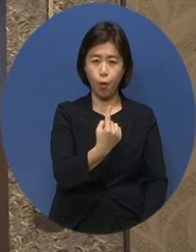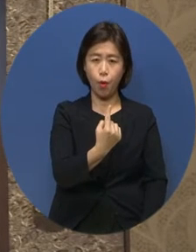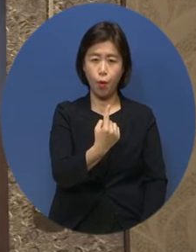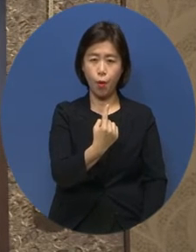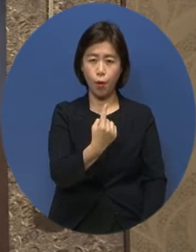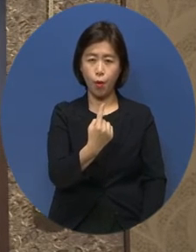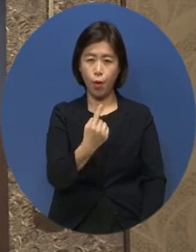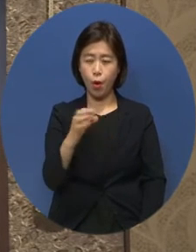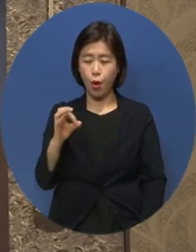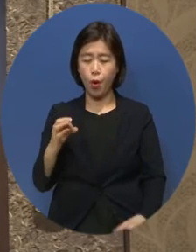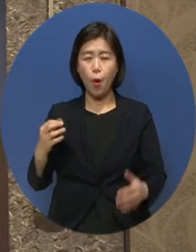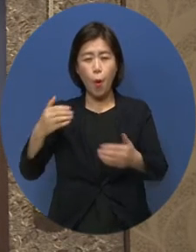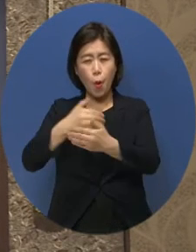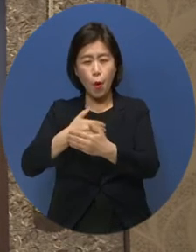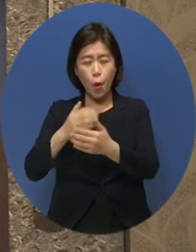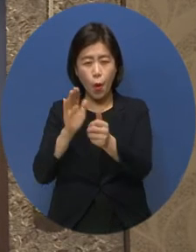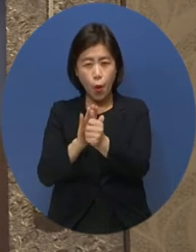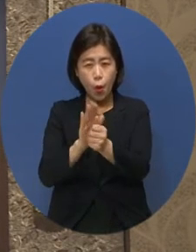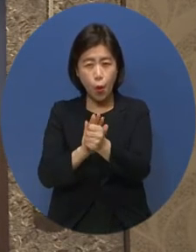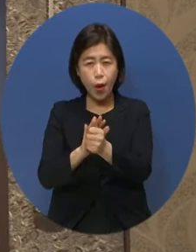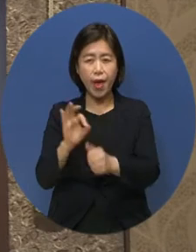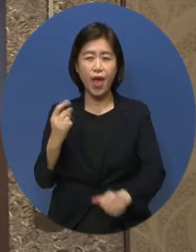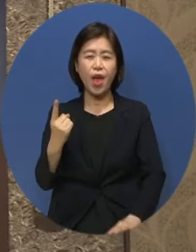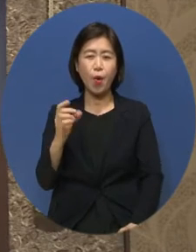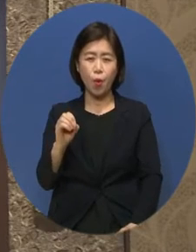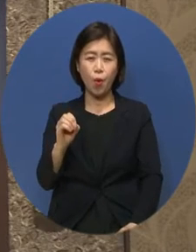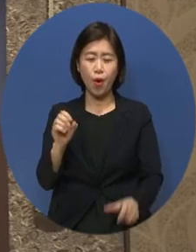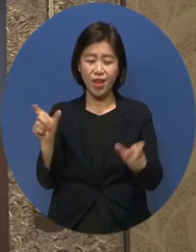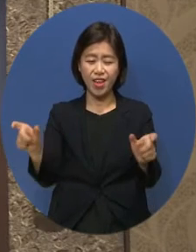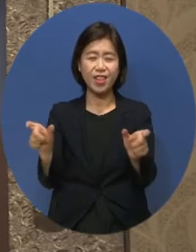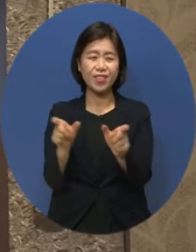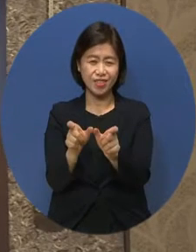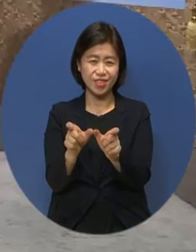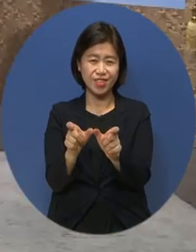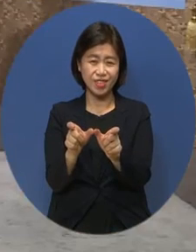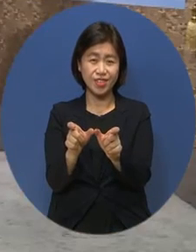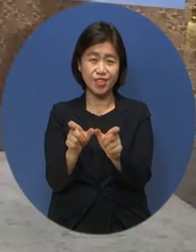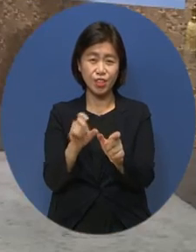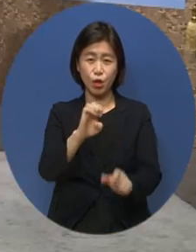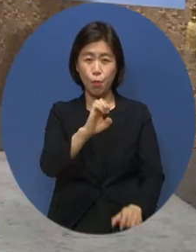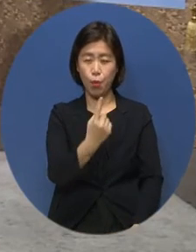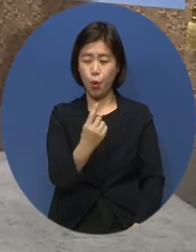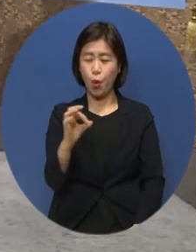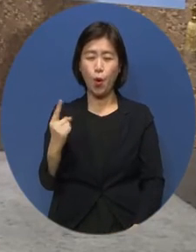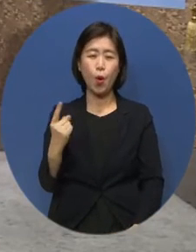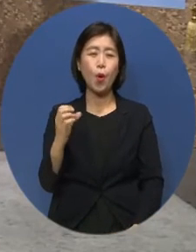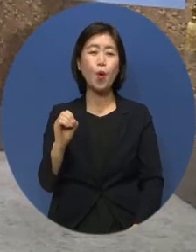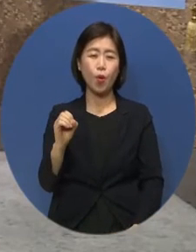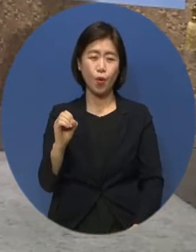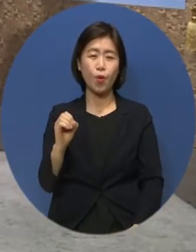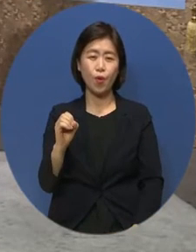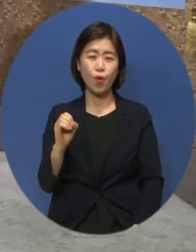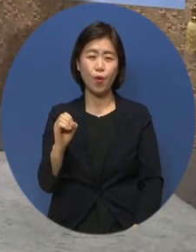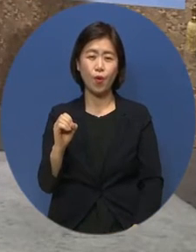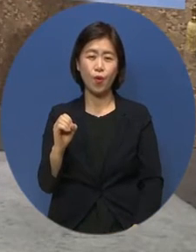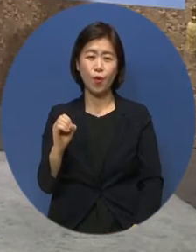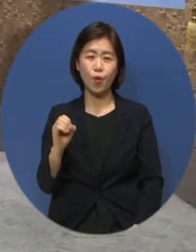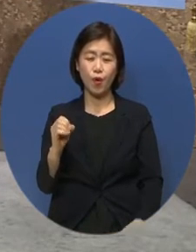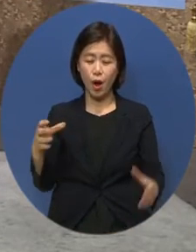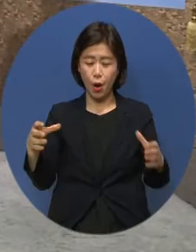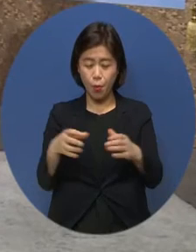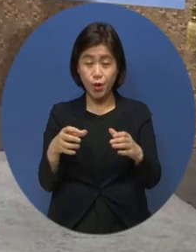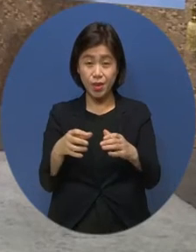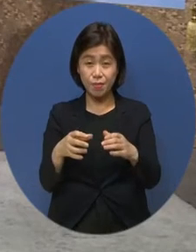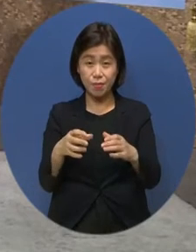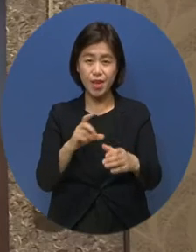5 쌀을 허가서 홍 이라고 하는데 우리 1 강한 안 낸다고 할 때 그 포 의미 4 결혼의 의미도